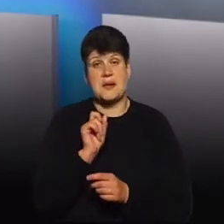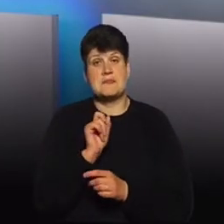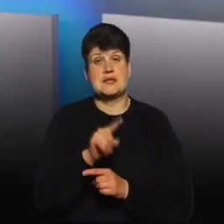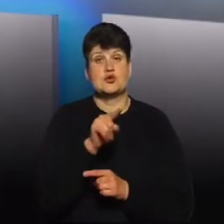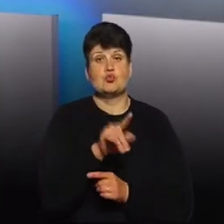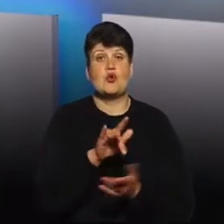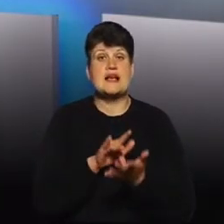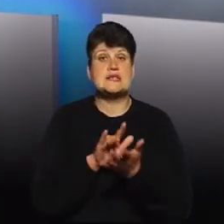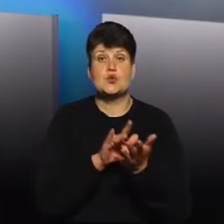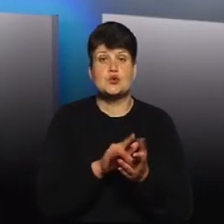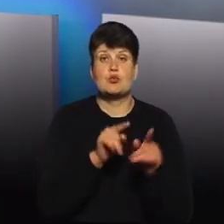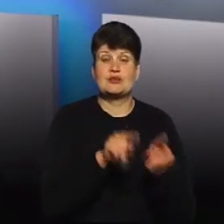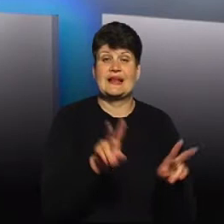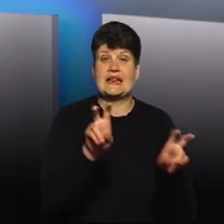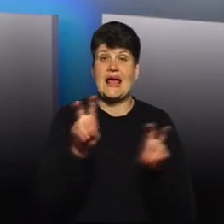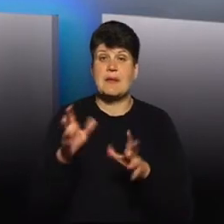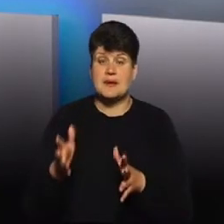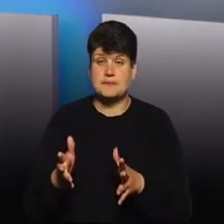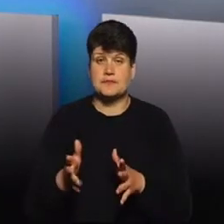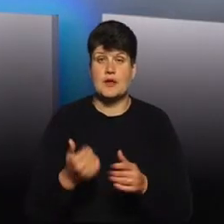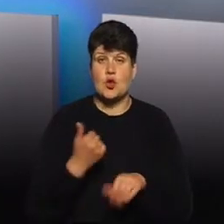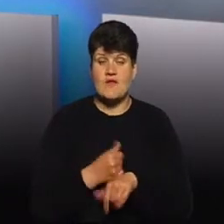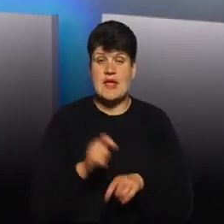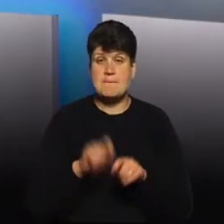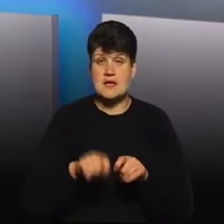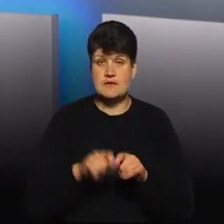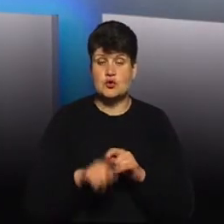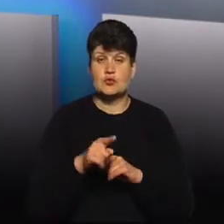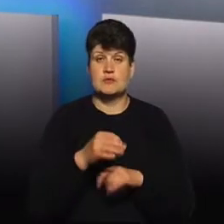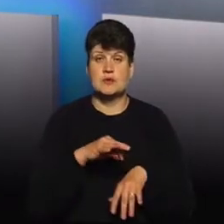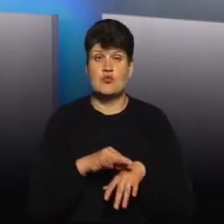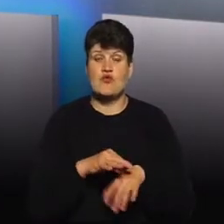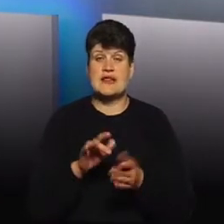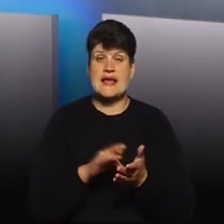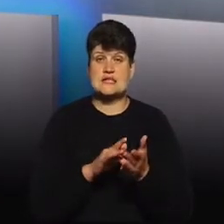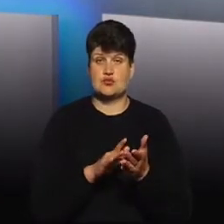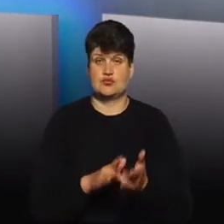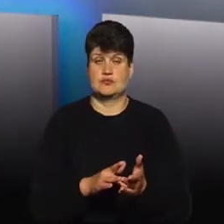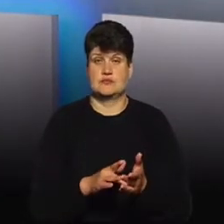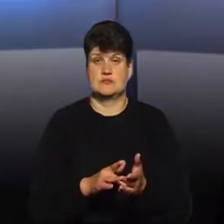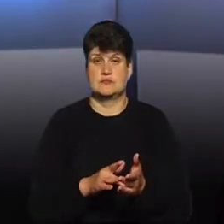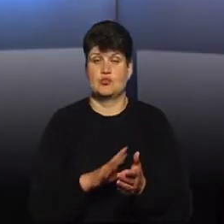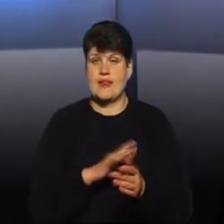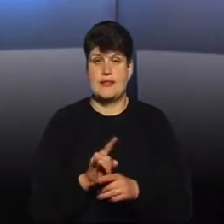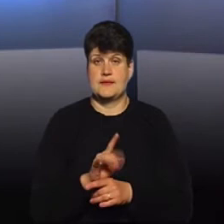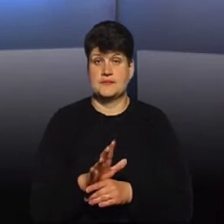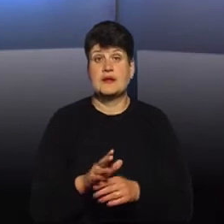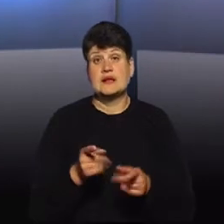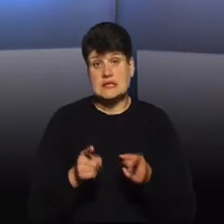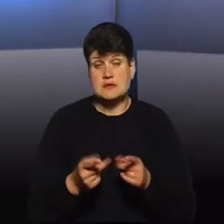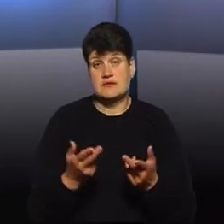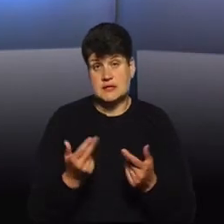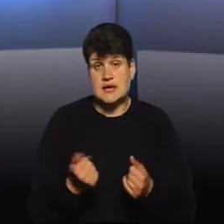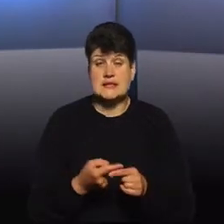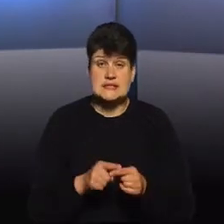тих темах, буде які... перевірити, що людина, яка там буде вести вам екскурсію, не шарлатан, умовно. Ну, насправді так. Це реєстр, тобто, який